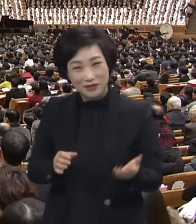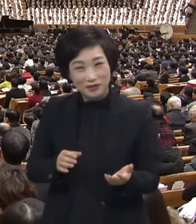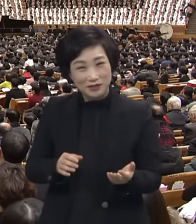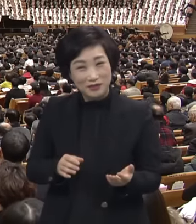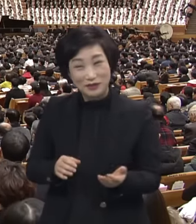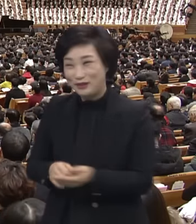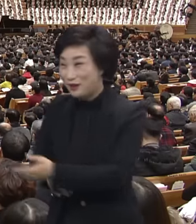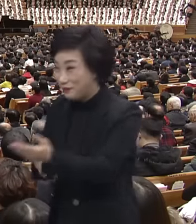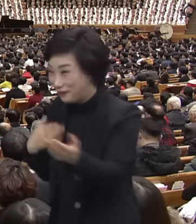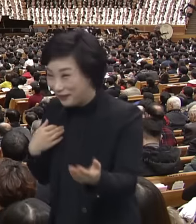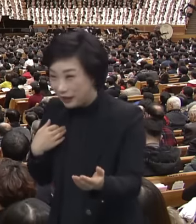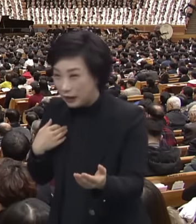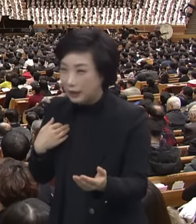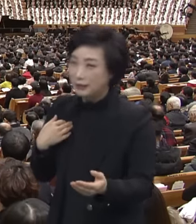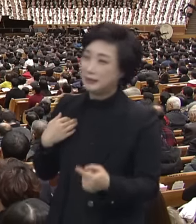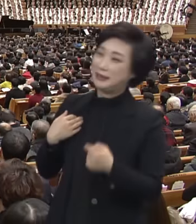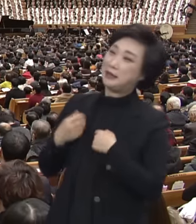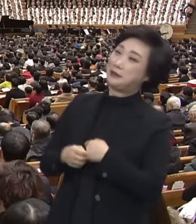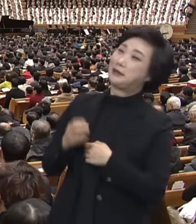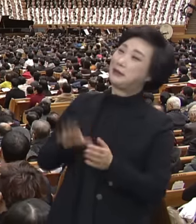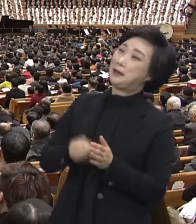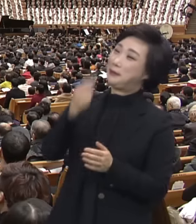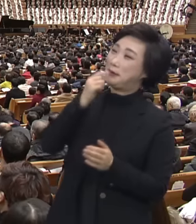그 초등학교 때 배우는 건데 몰라시오?